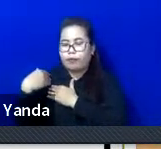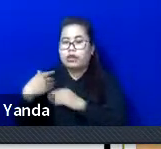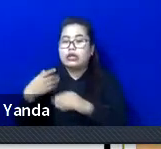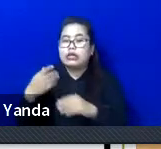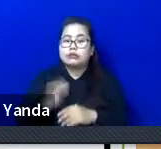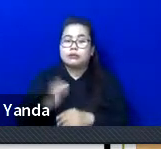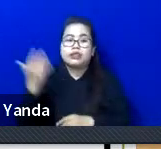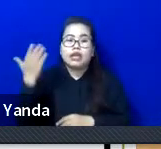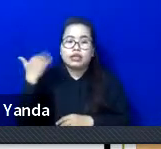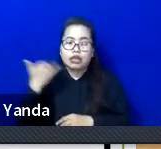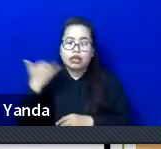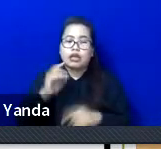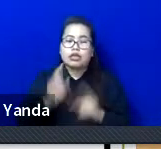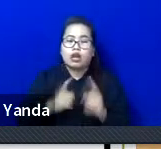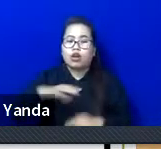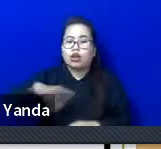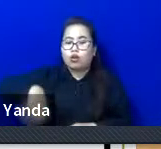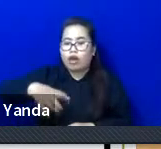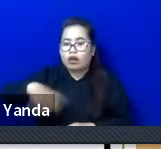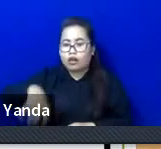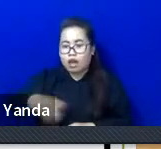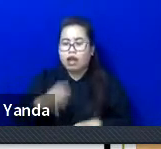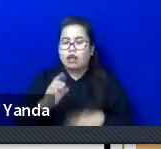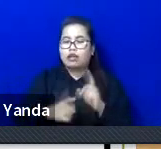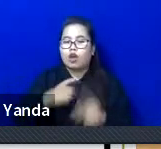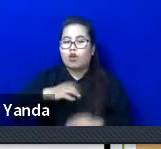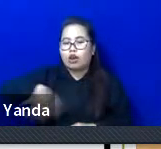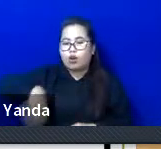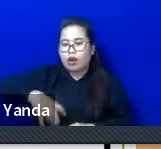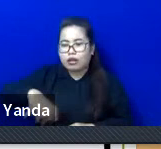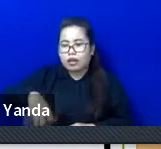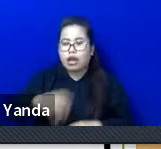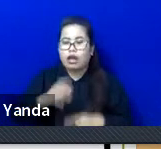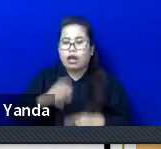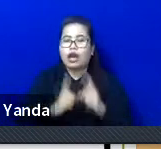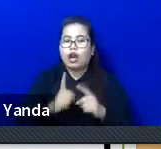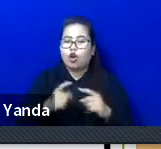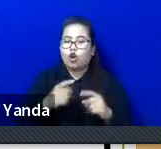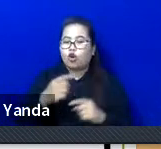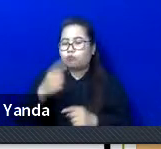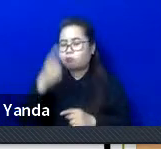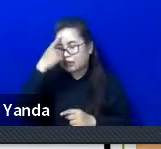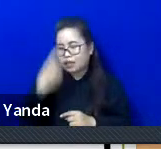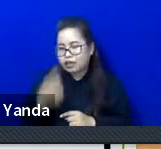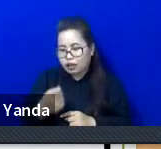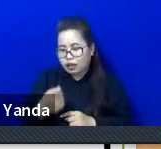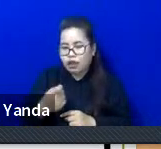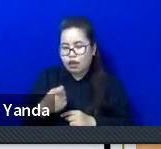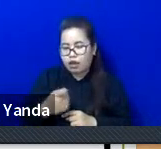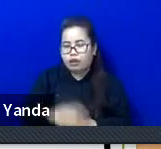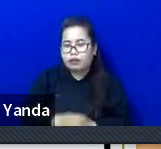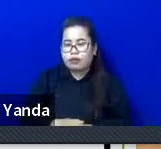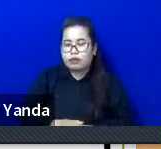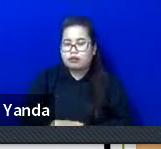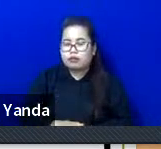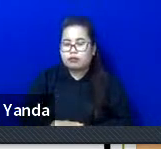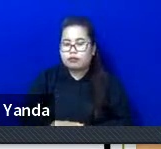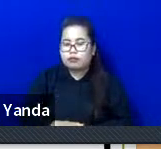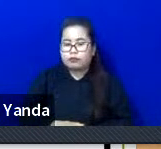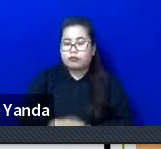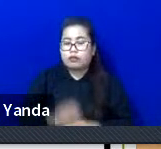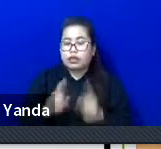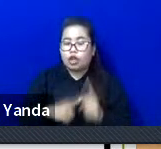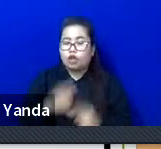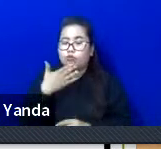tadi keluarga, ya, keluarga itu ketika percaya, ya, bahwa dia